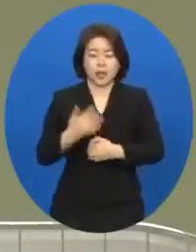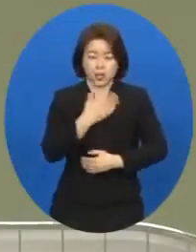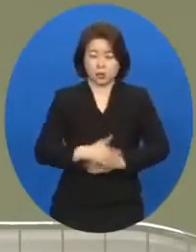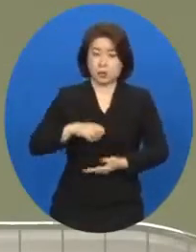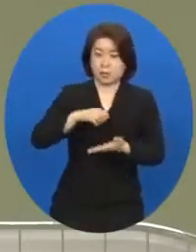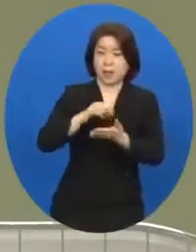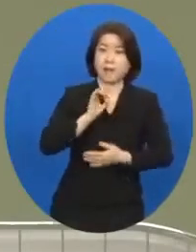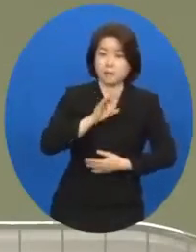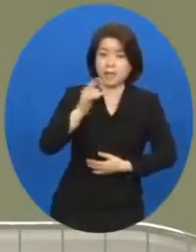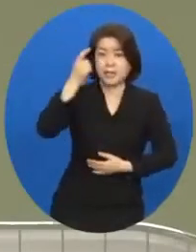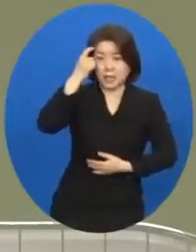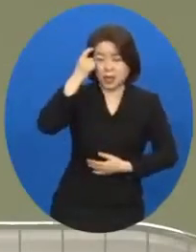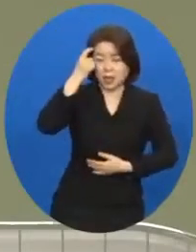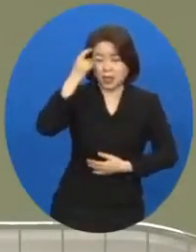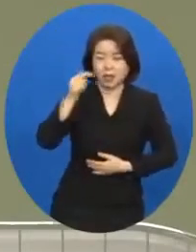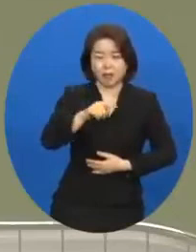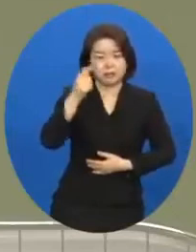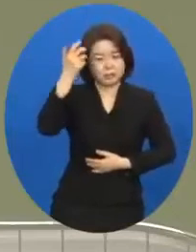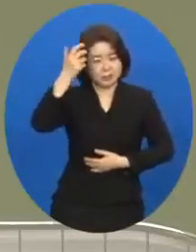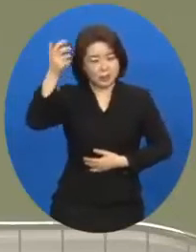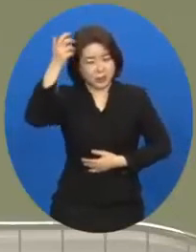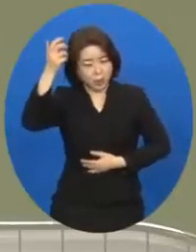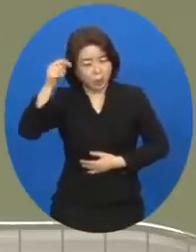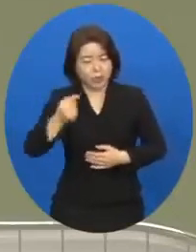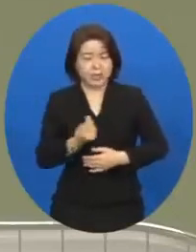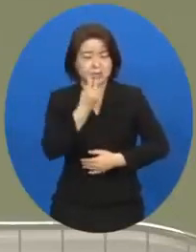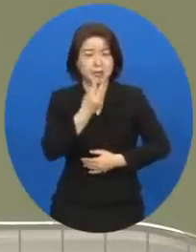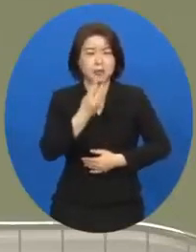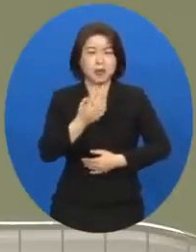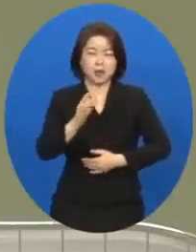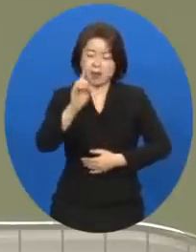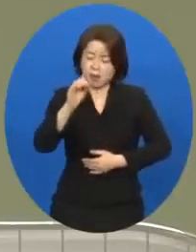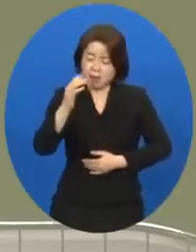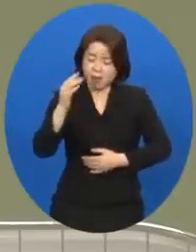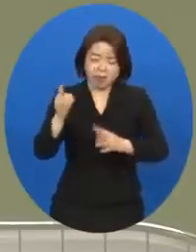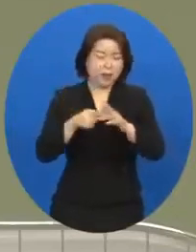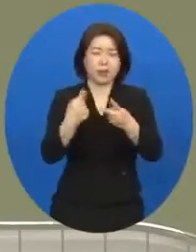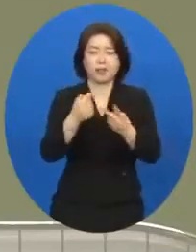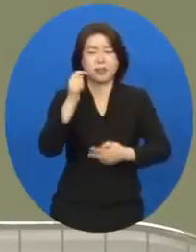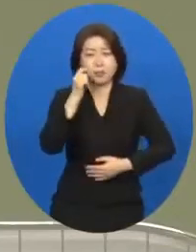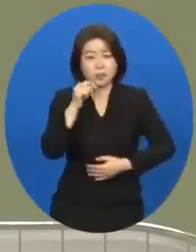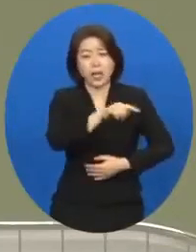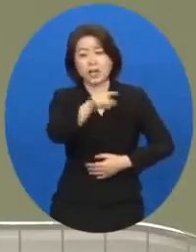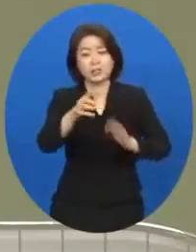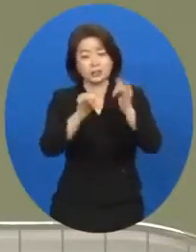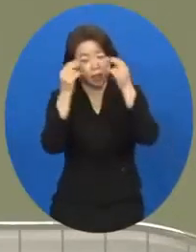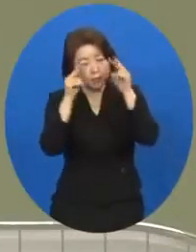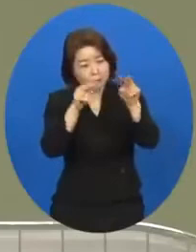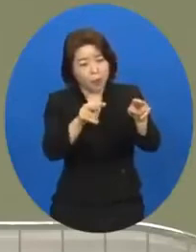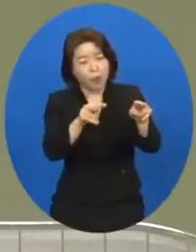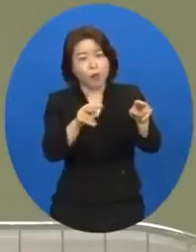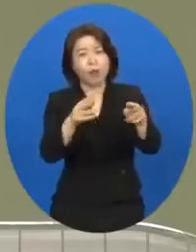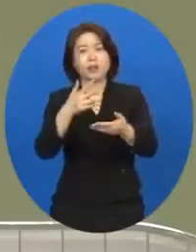생각하지 그 영혼의 생명을 전혀 이해 못하는 그 사람들을 보시는 주님의 심정이